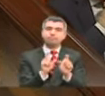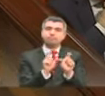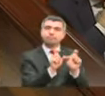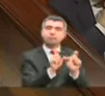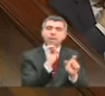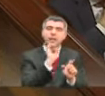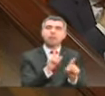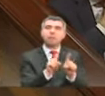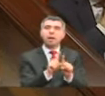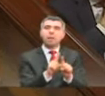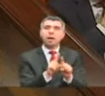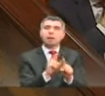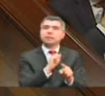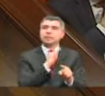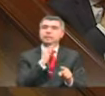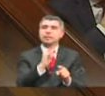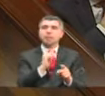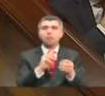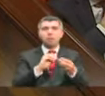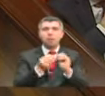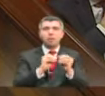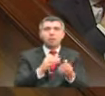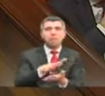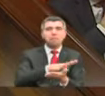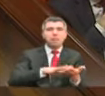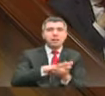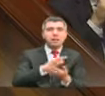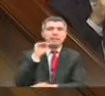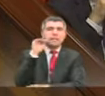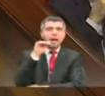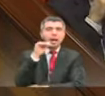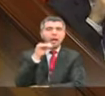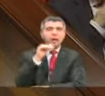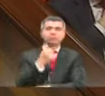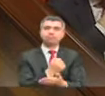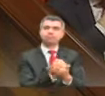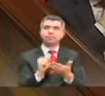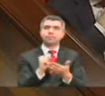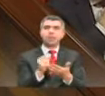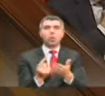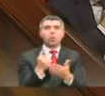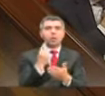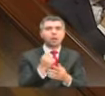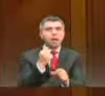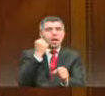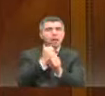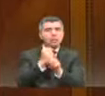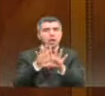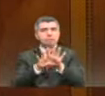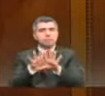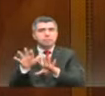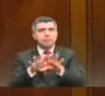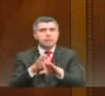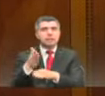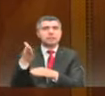النهائي للنزاع المفتعل حول أقاليمنا الجنوبية، تعبئة الإمكانيات الدبلوماسية لتعزيز